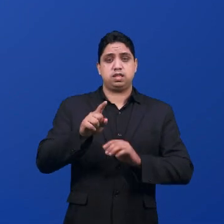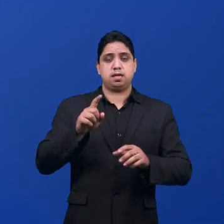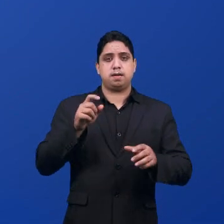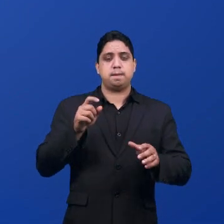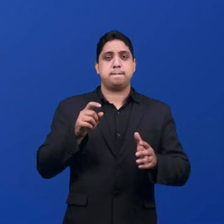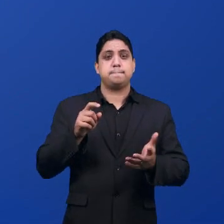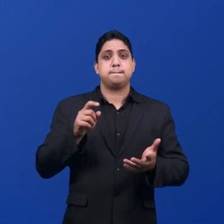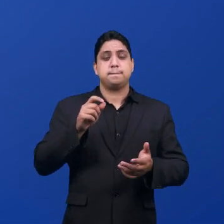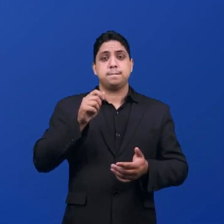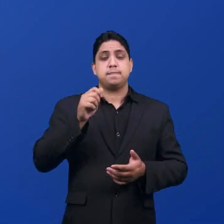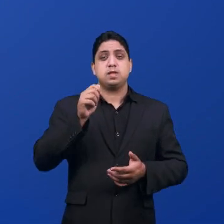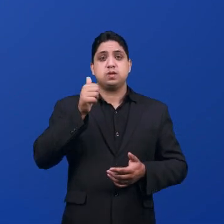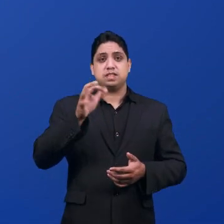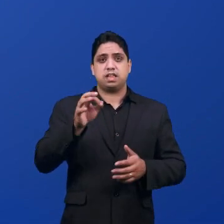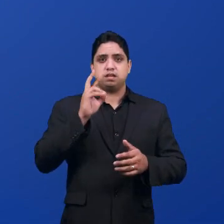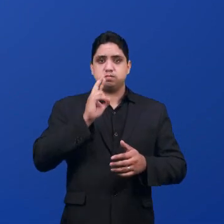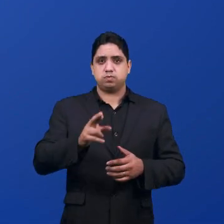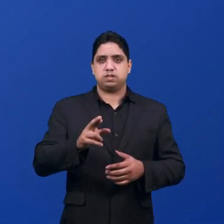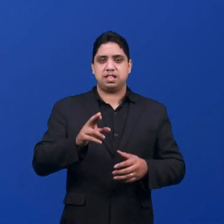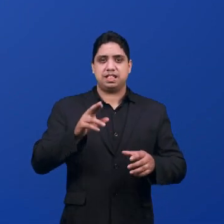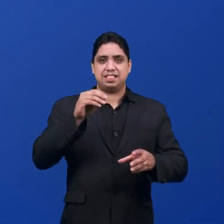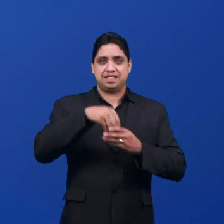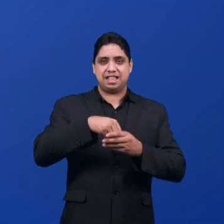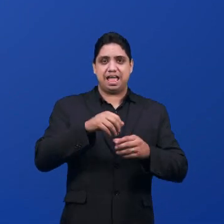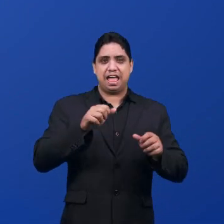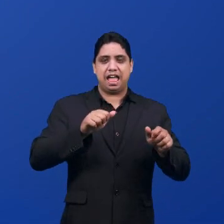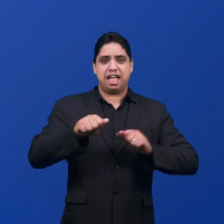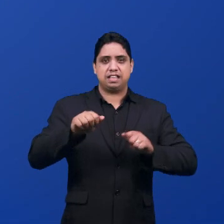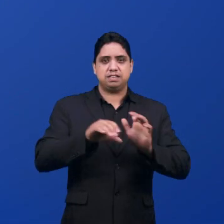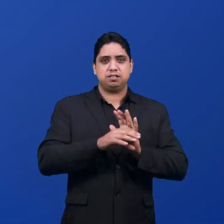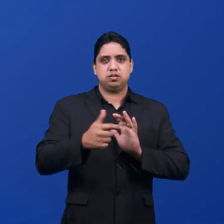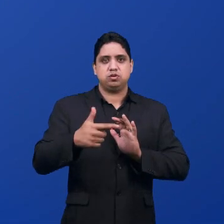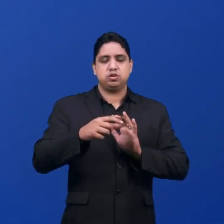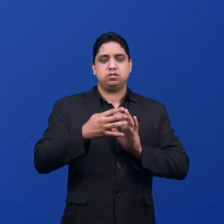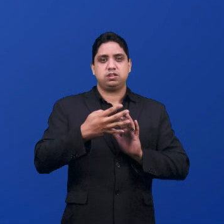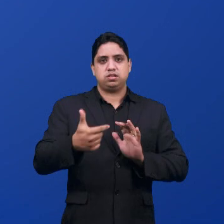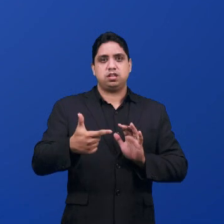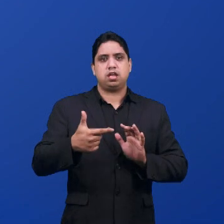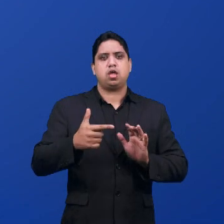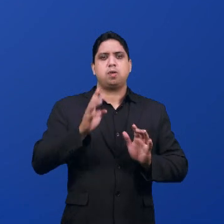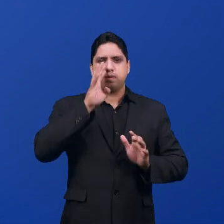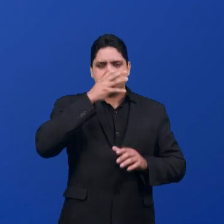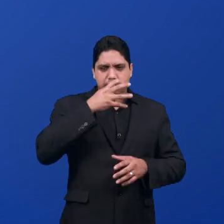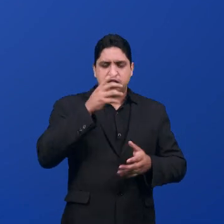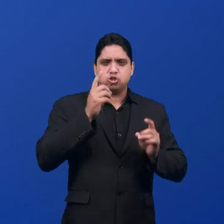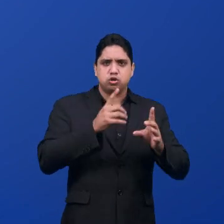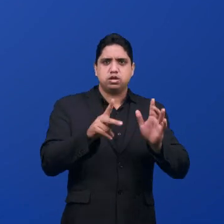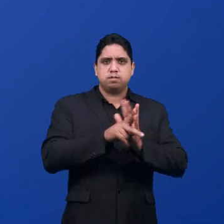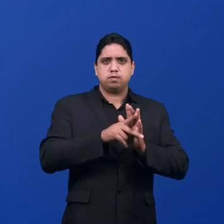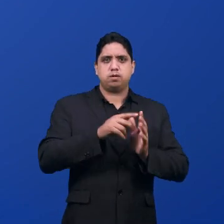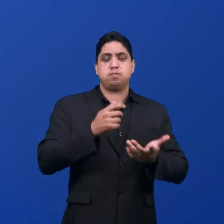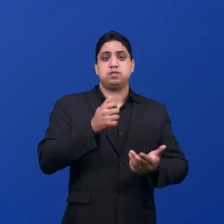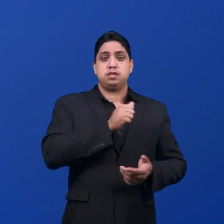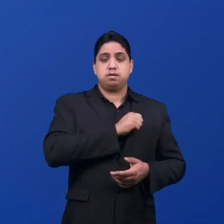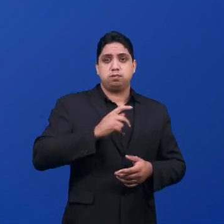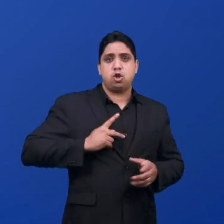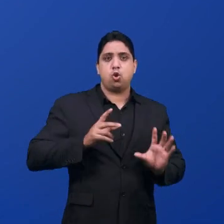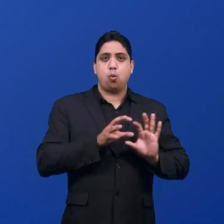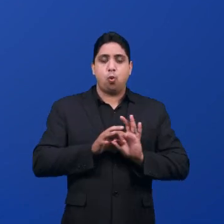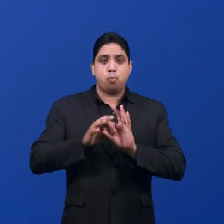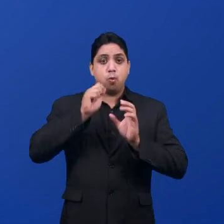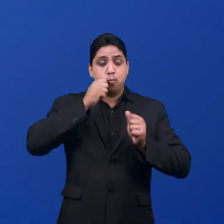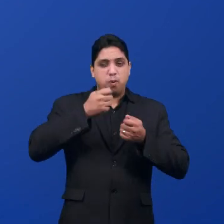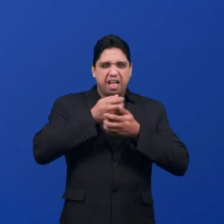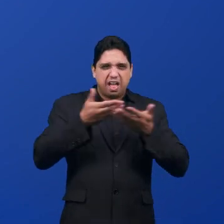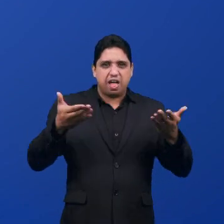l'église de Ramomeira. Je vais répondre à la question 10, qui se trouve en Acte 2,42, qui dit « Ils ont persévéré dans la doctrine des